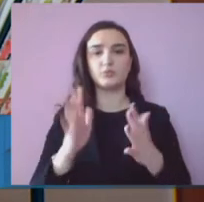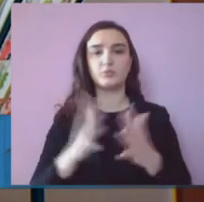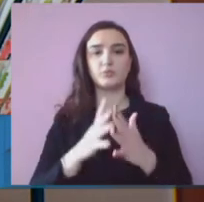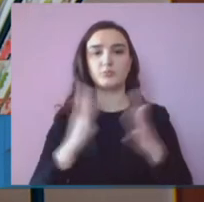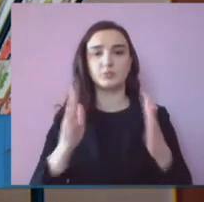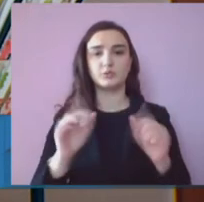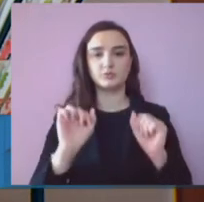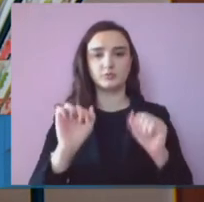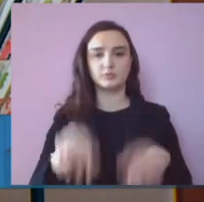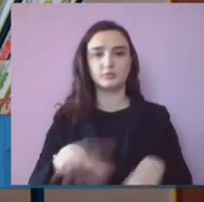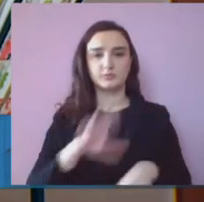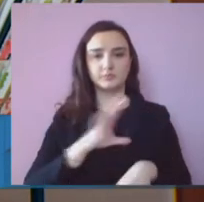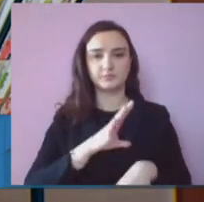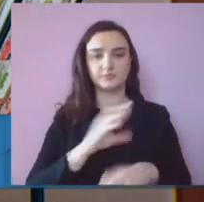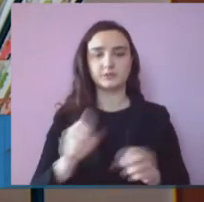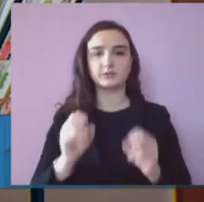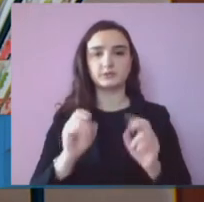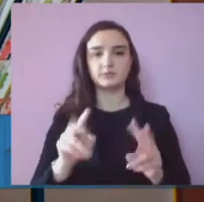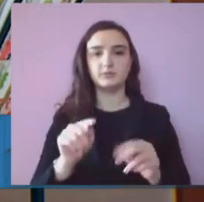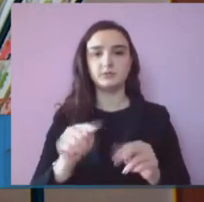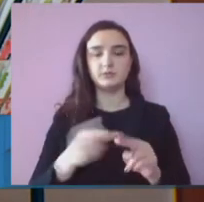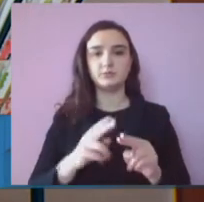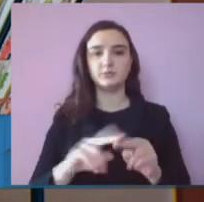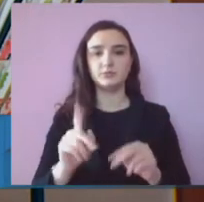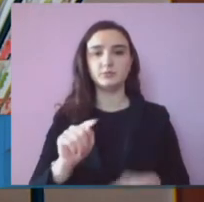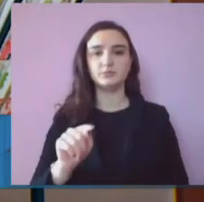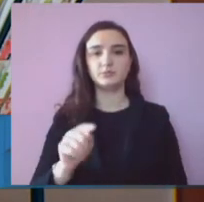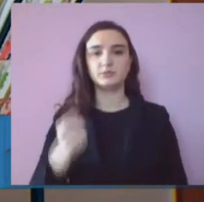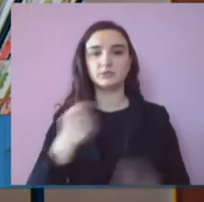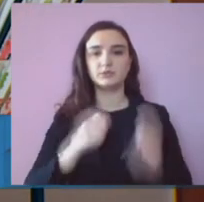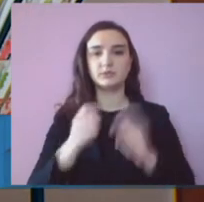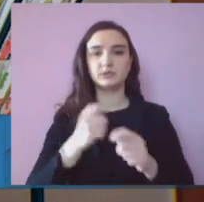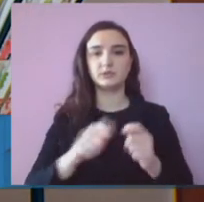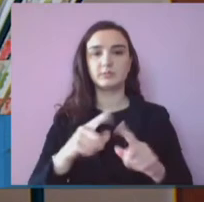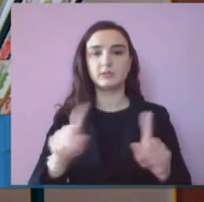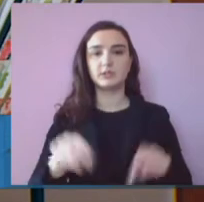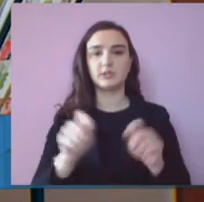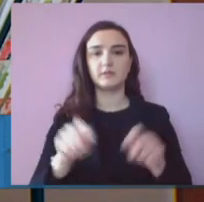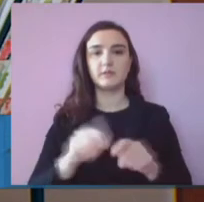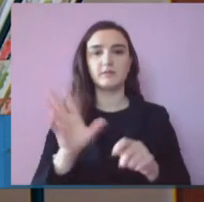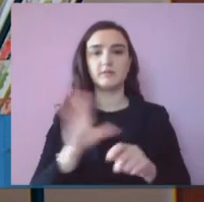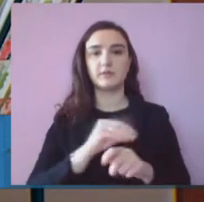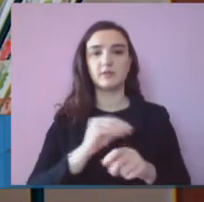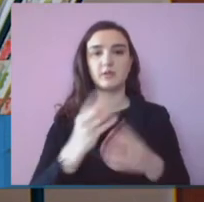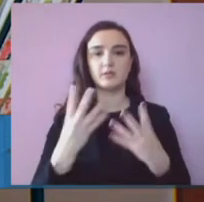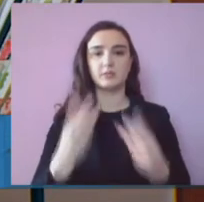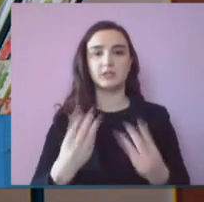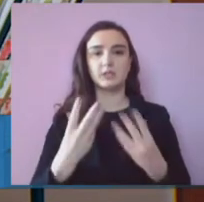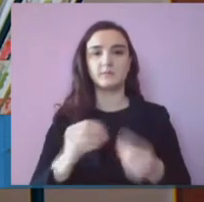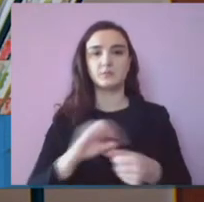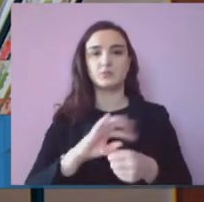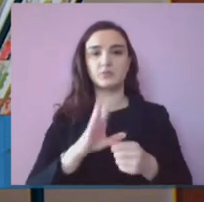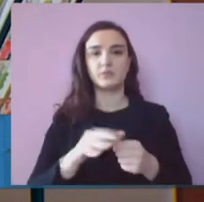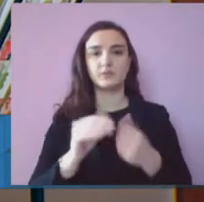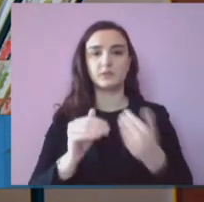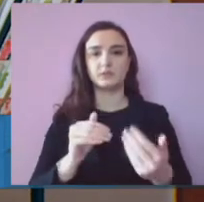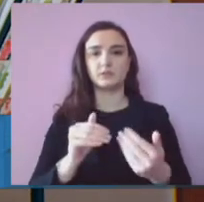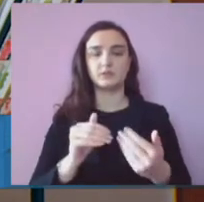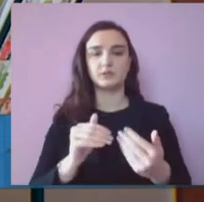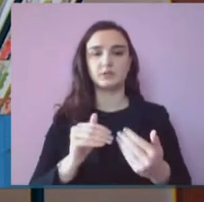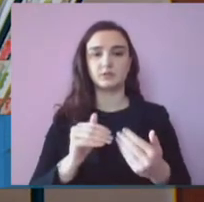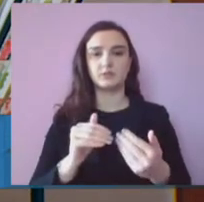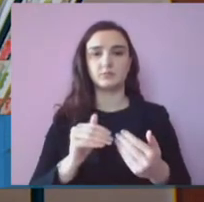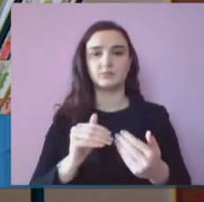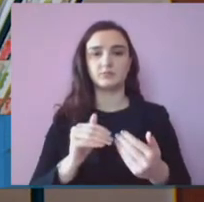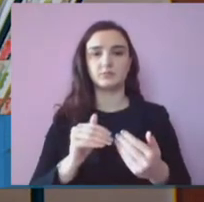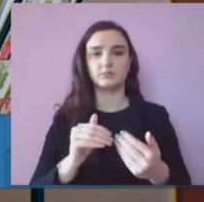იყოს საფრთხე. რადგანაც ნივთიერებათაც დარღვევა აადვილებს COVID-ის შეტევების, ასე